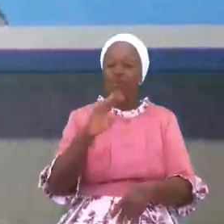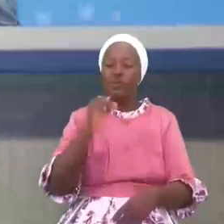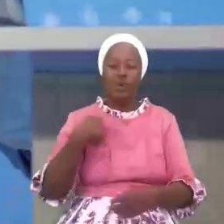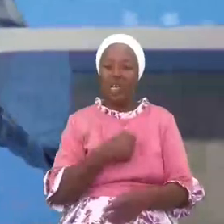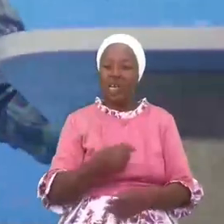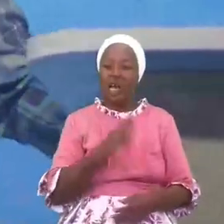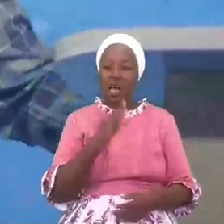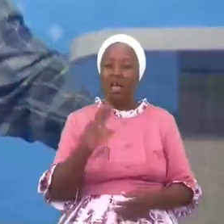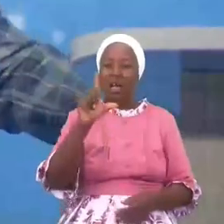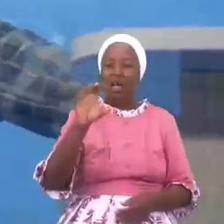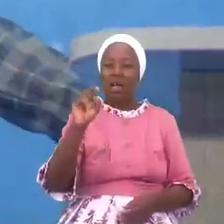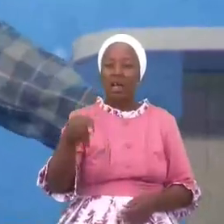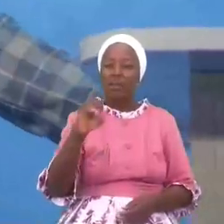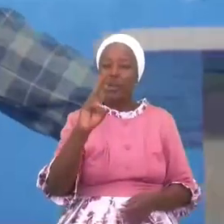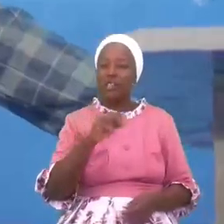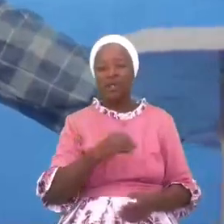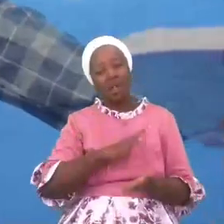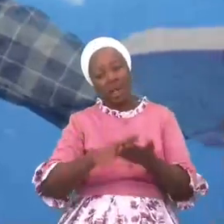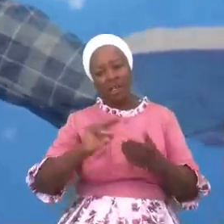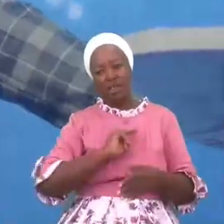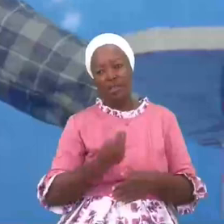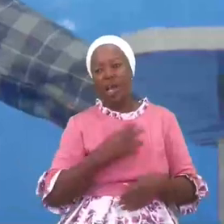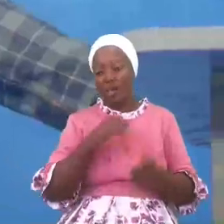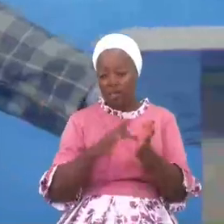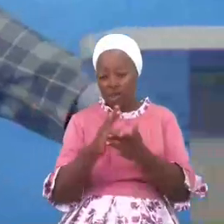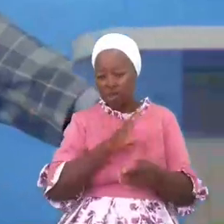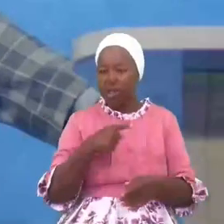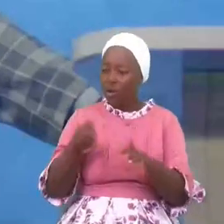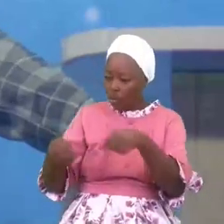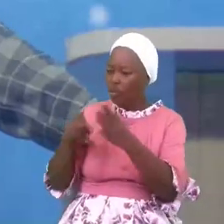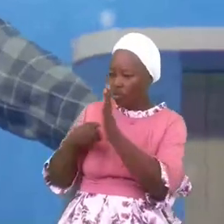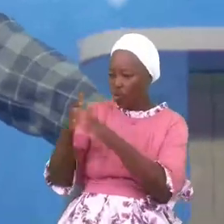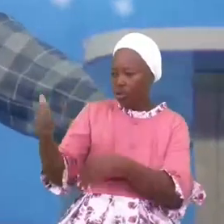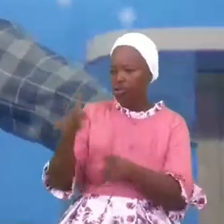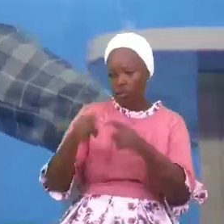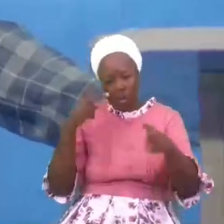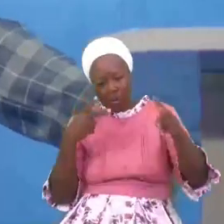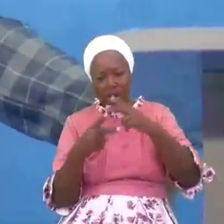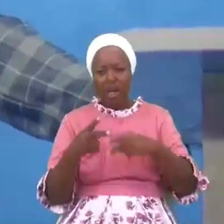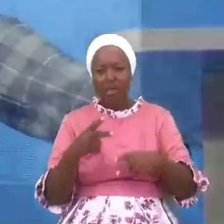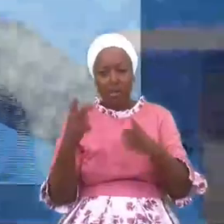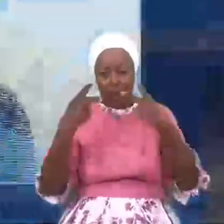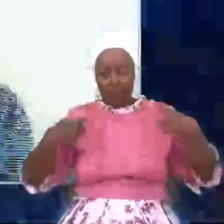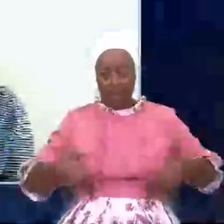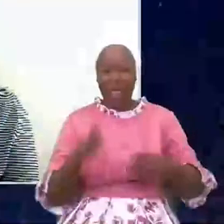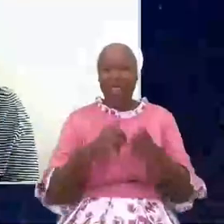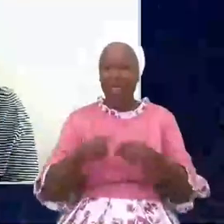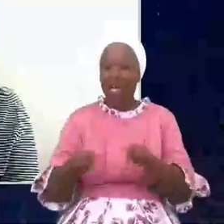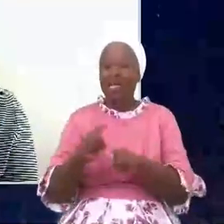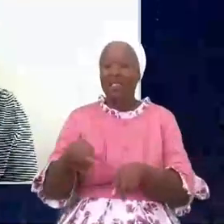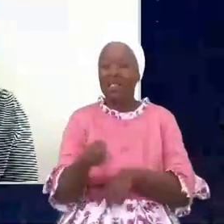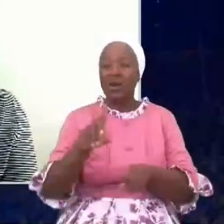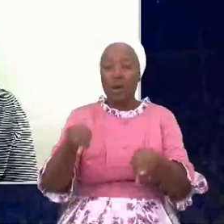purifie-nous. » Et Jésus-Christ a dit, « Allez vous montrer au sacrificateur. » Et comme ils allaient, ils étaient